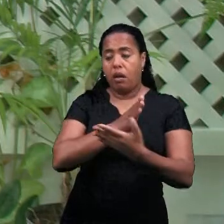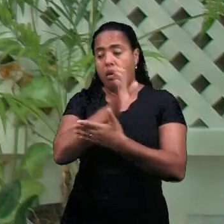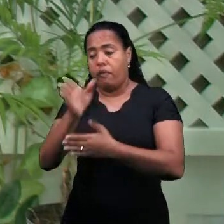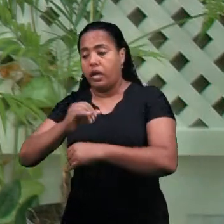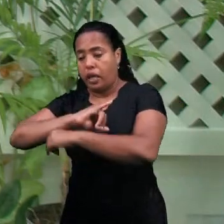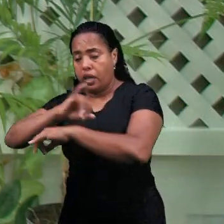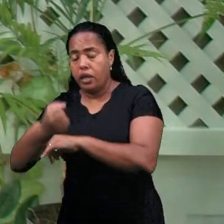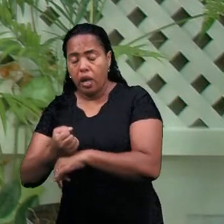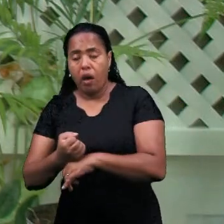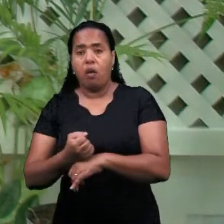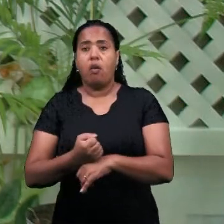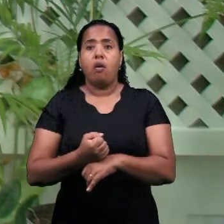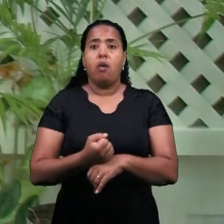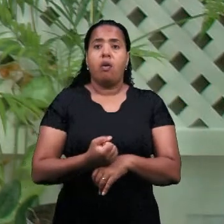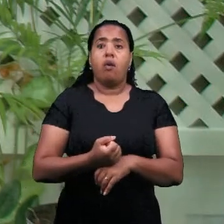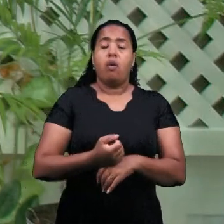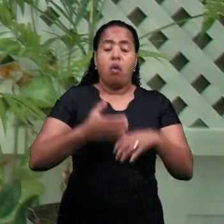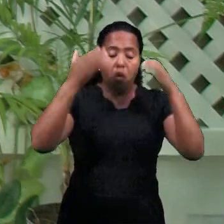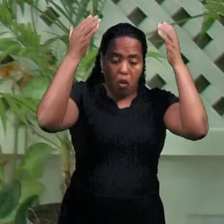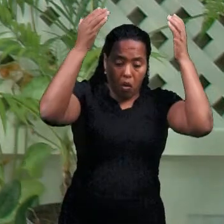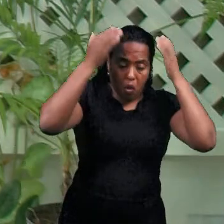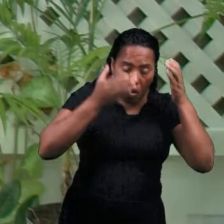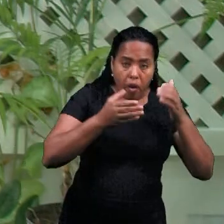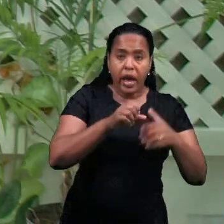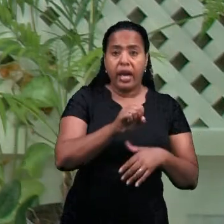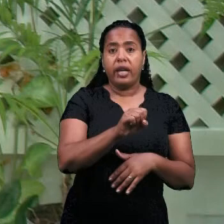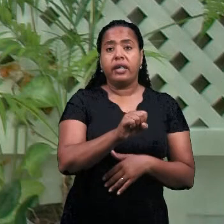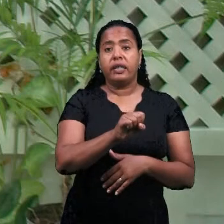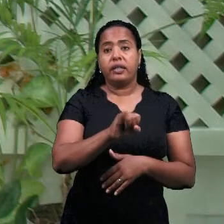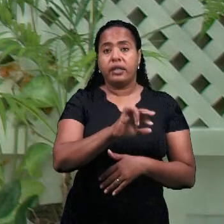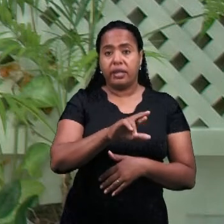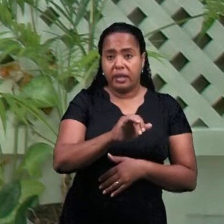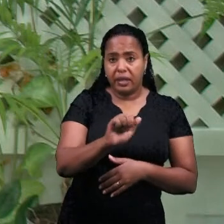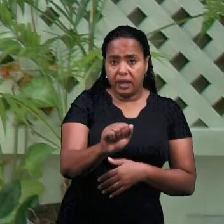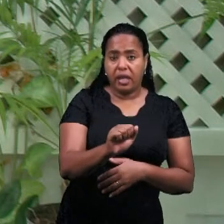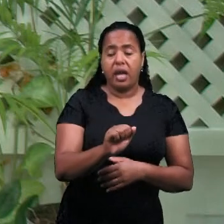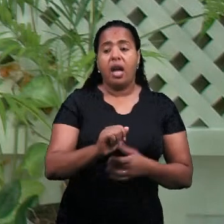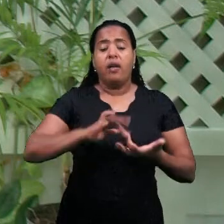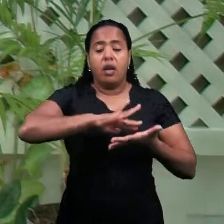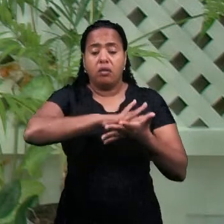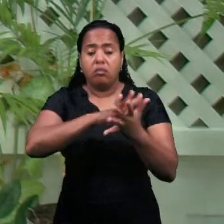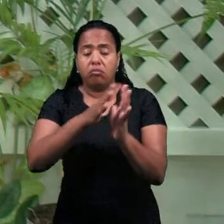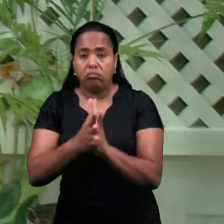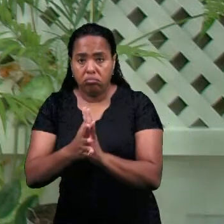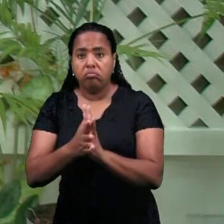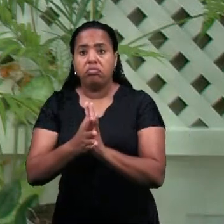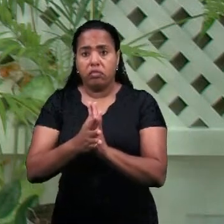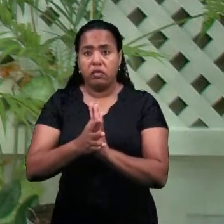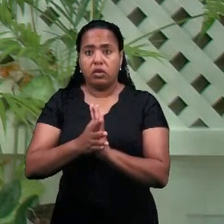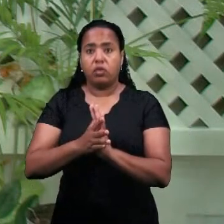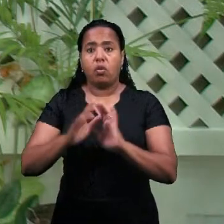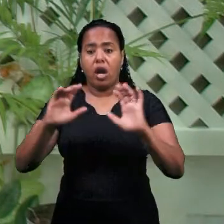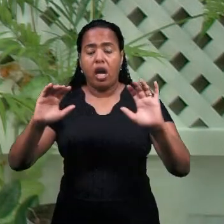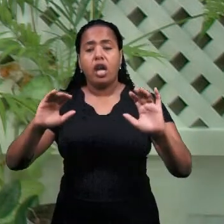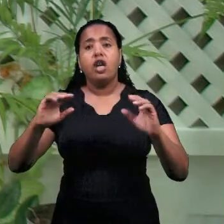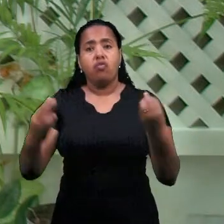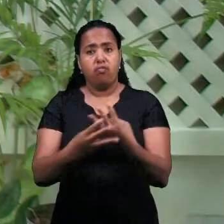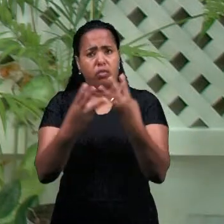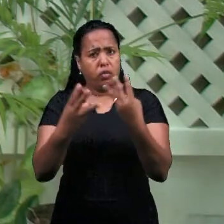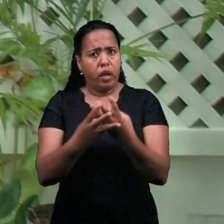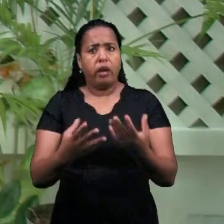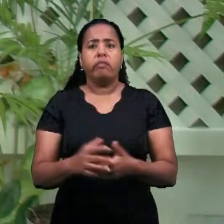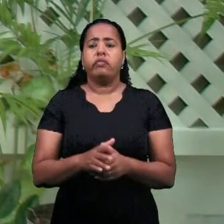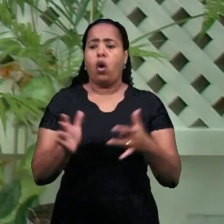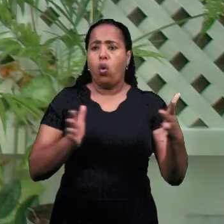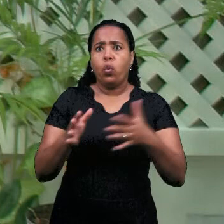détruire Juda. Donc, des choses comme ça. La prophétie s'accomplissait. C'était un temps.